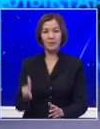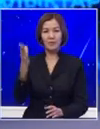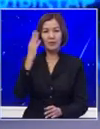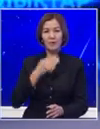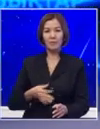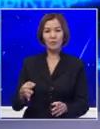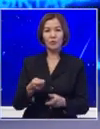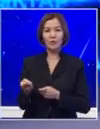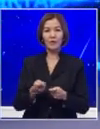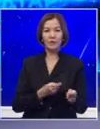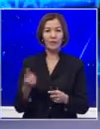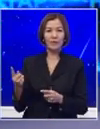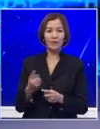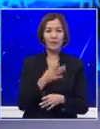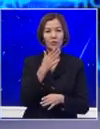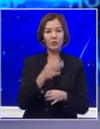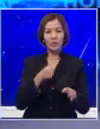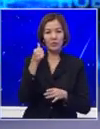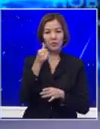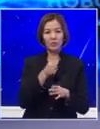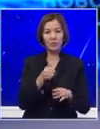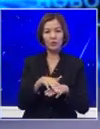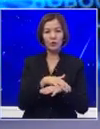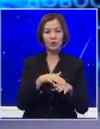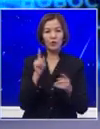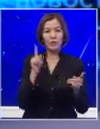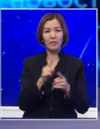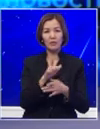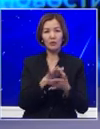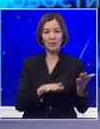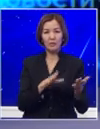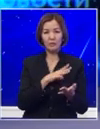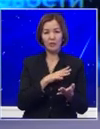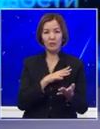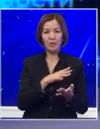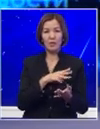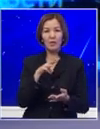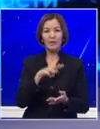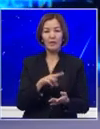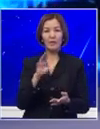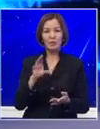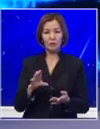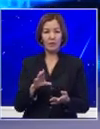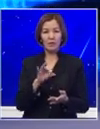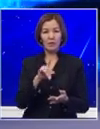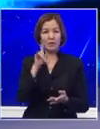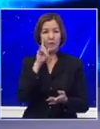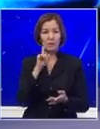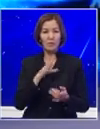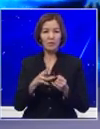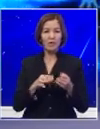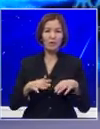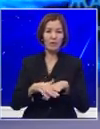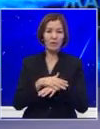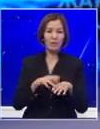Алматы облысы әкімінің екінші жарты жылдықтағы тұрғындармен кездесуі әлі де жалғасып жатыр. Бұл жолы Марат Султанғазиев